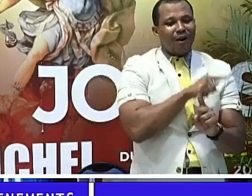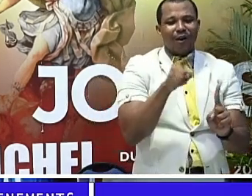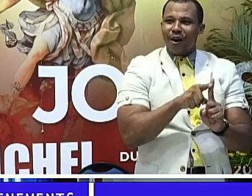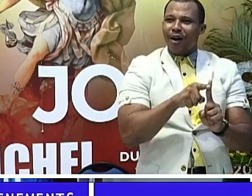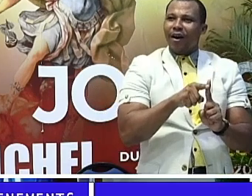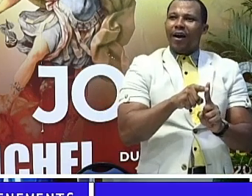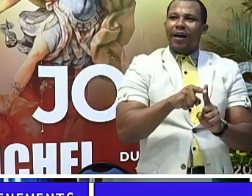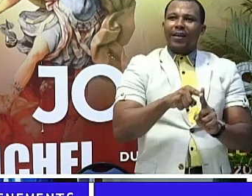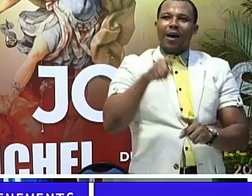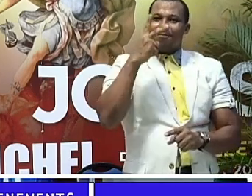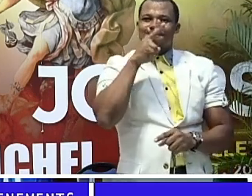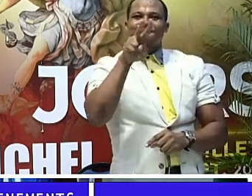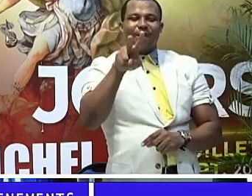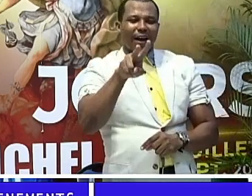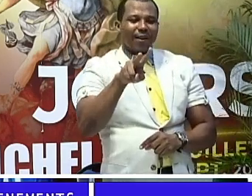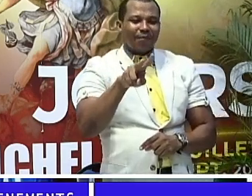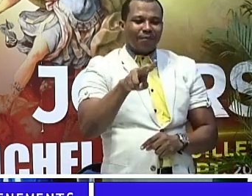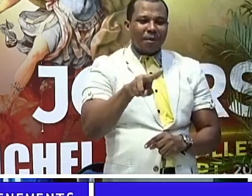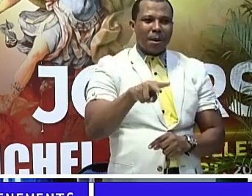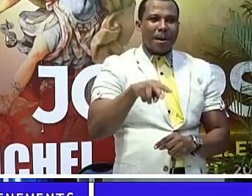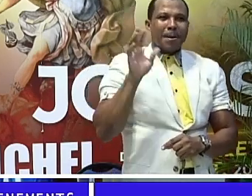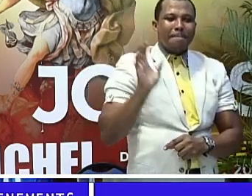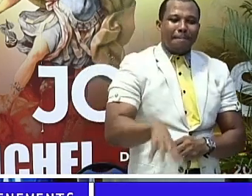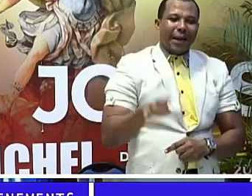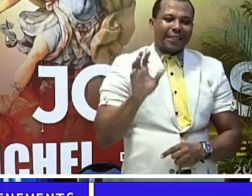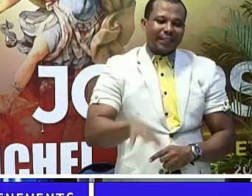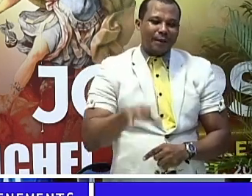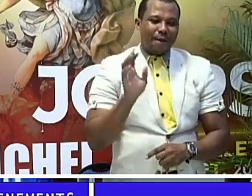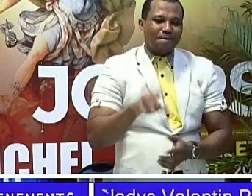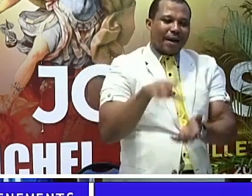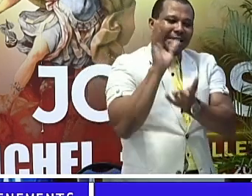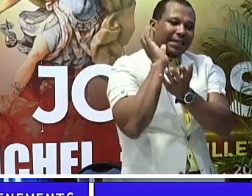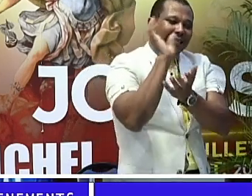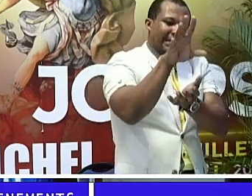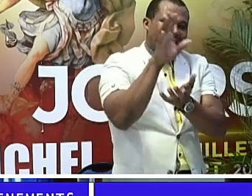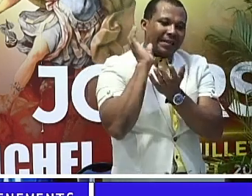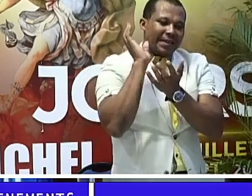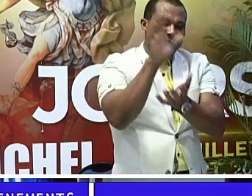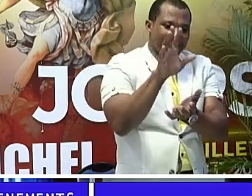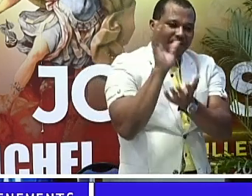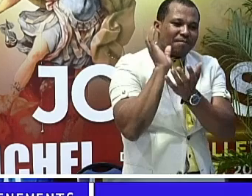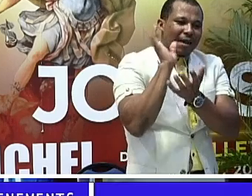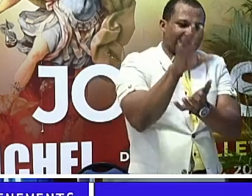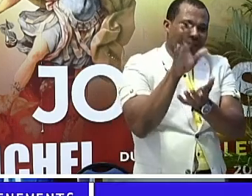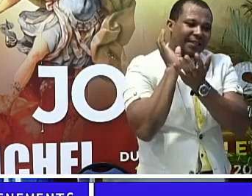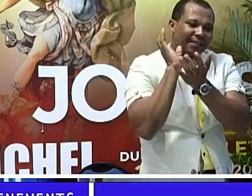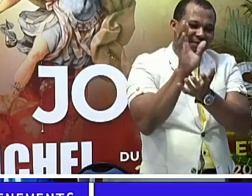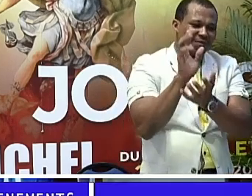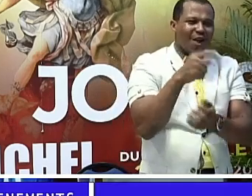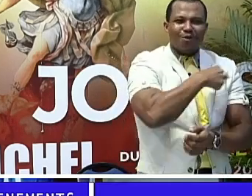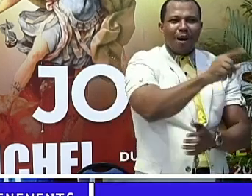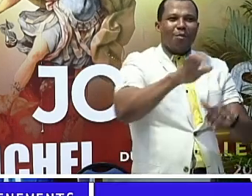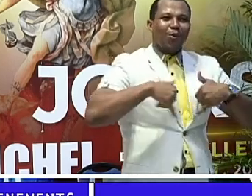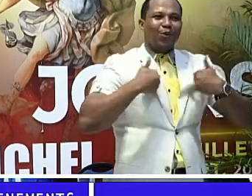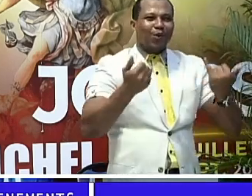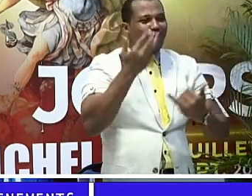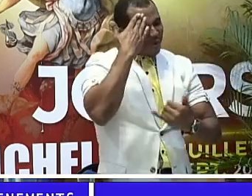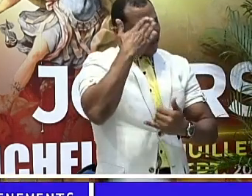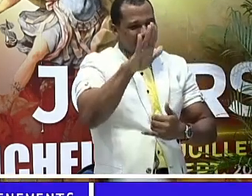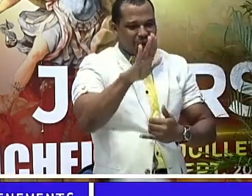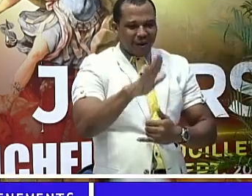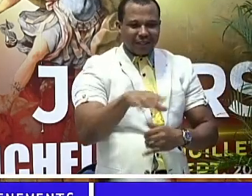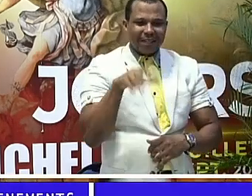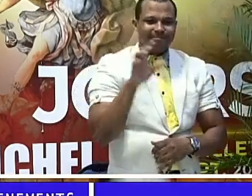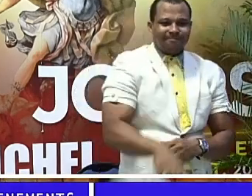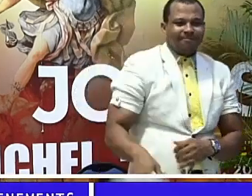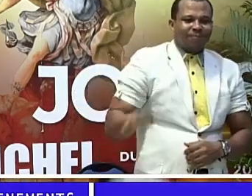Knicks qui t'a joué avec Indiana Pacers. Époque Reggie Miller, non les jeunes nous y, nous pas connait époque ça. Reggie